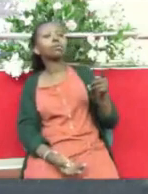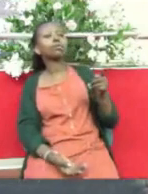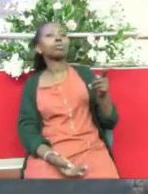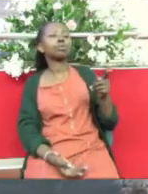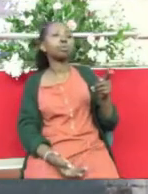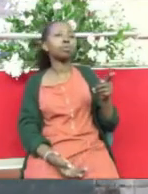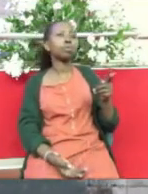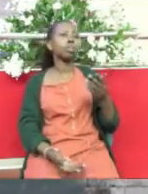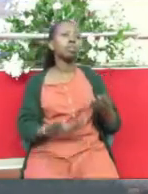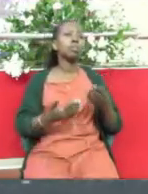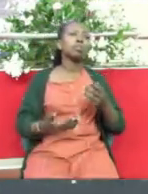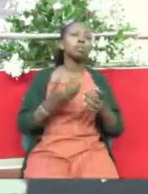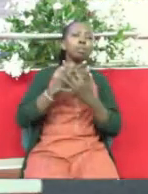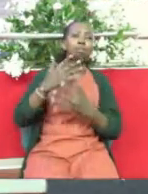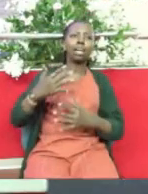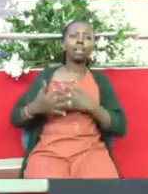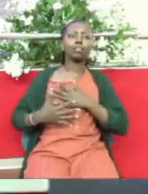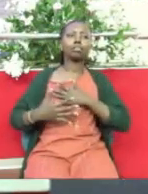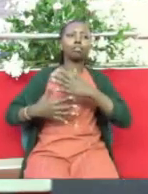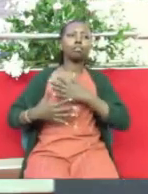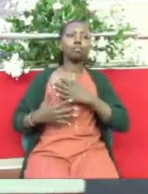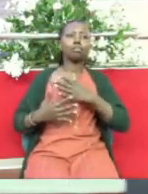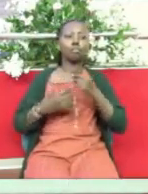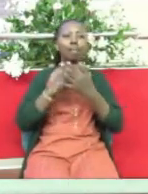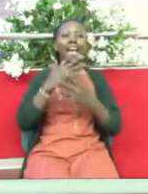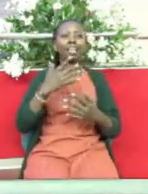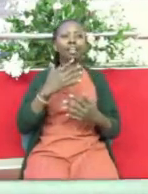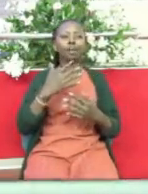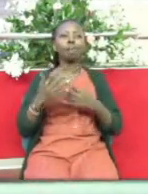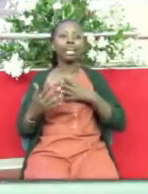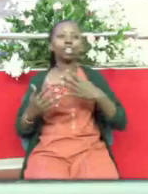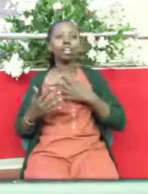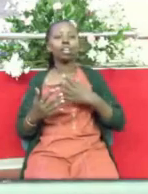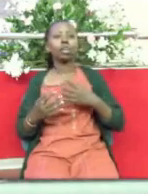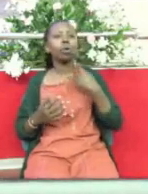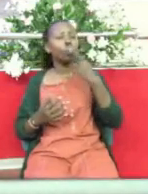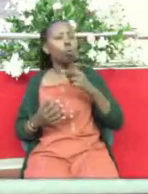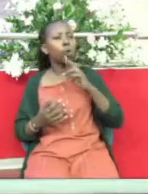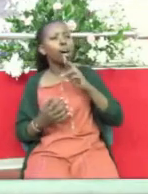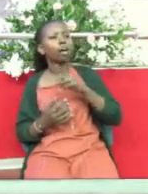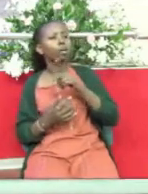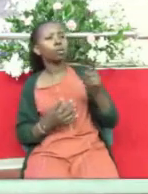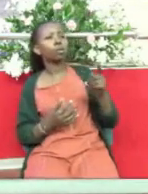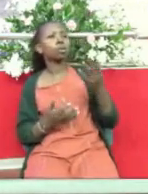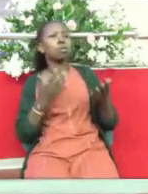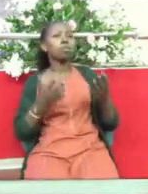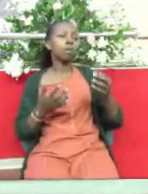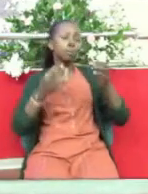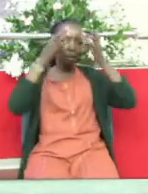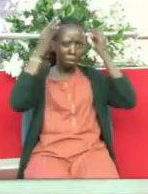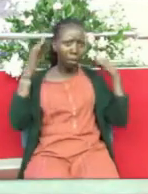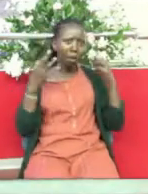Is it hypertension? Je, ni kushinikizo la damu? Who are you? Wewe ni nani? Is it a marriage that is at